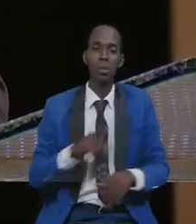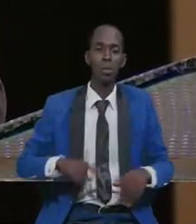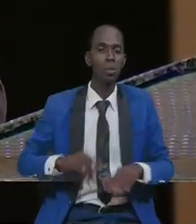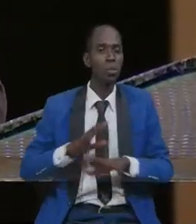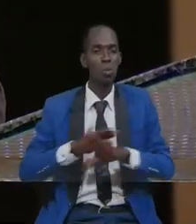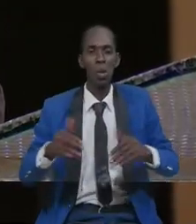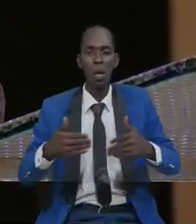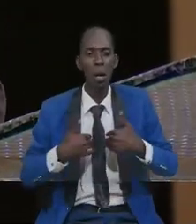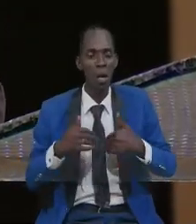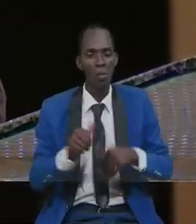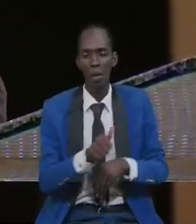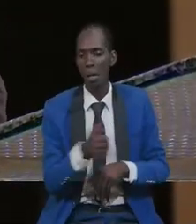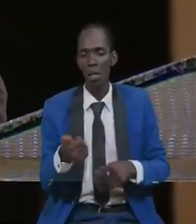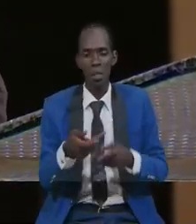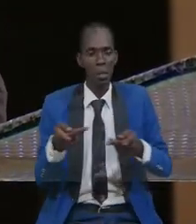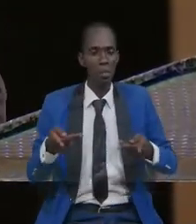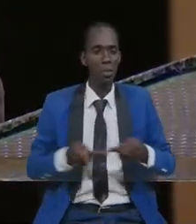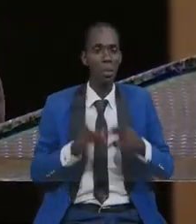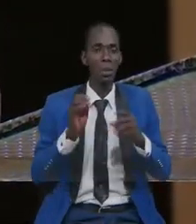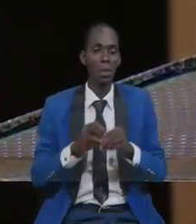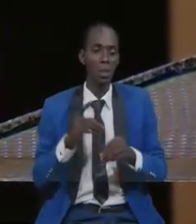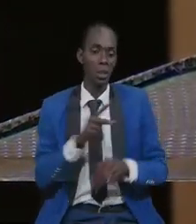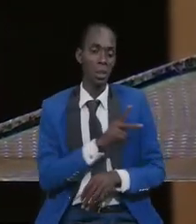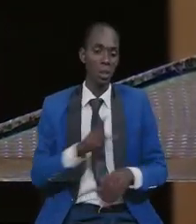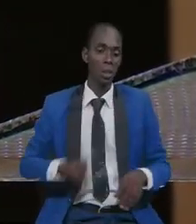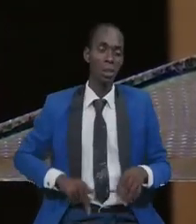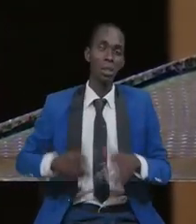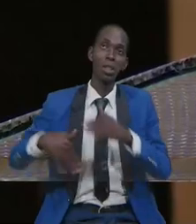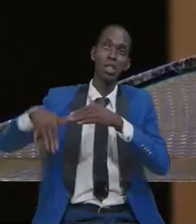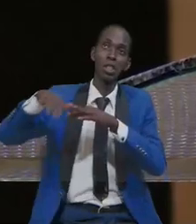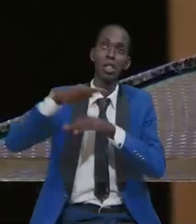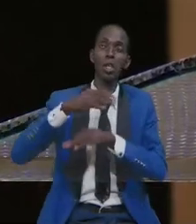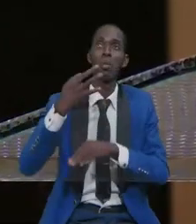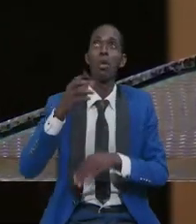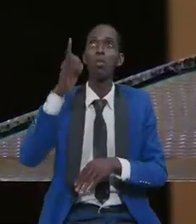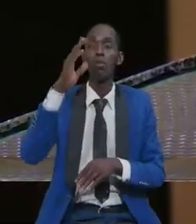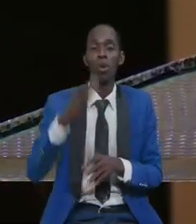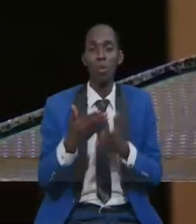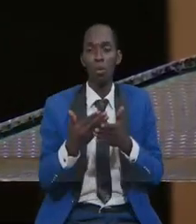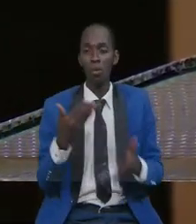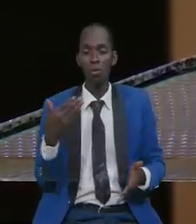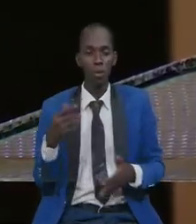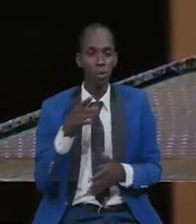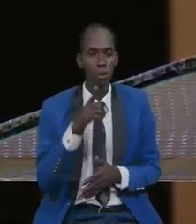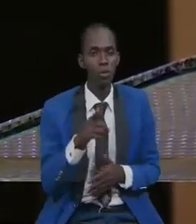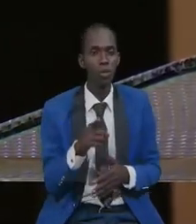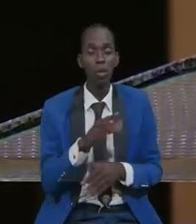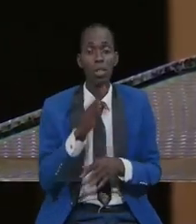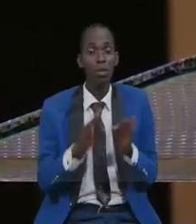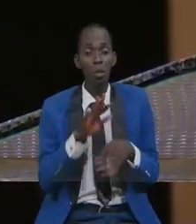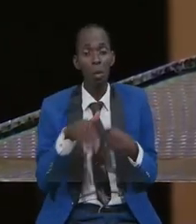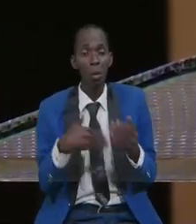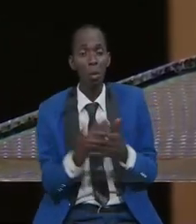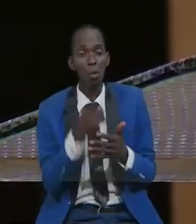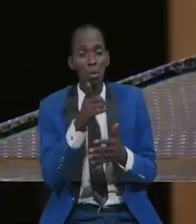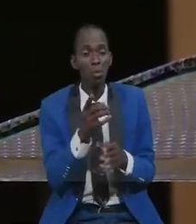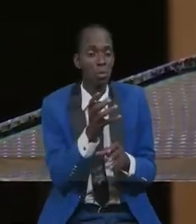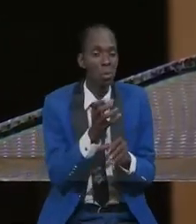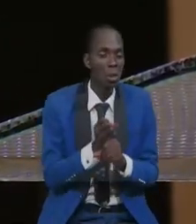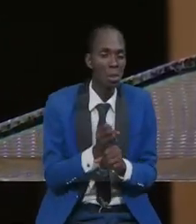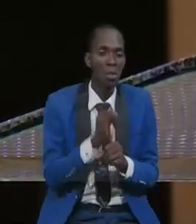comme place dans le royaume de Dieu. Si tout ce que vous avez, c'est juste l'or, l'argent, les